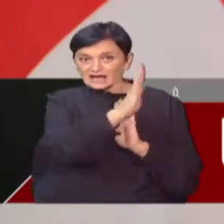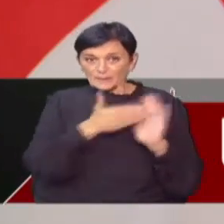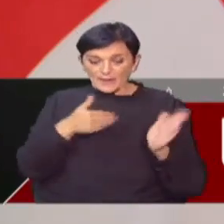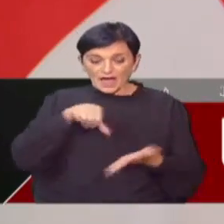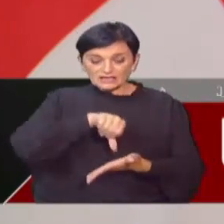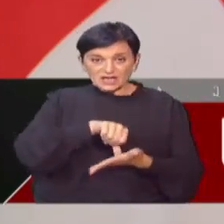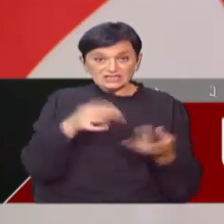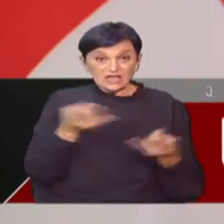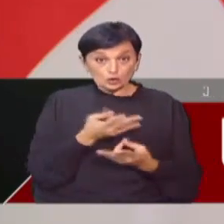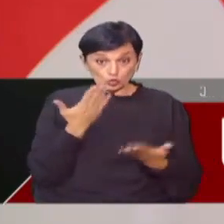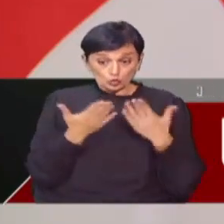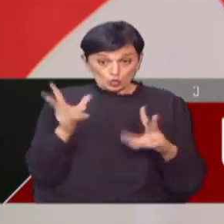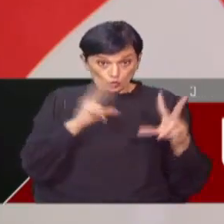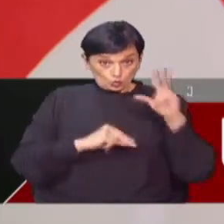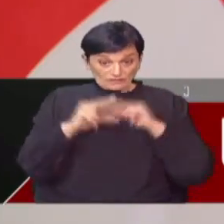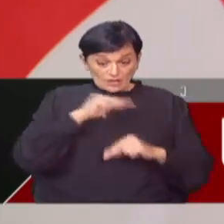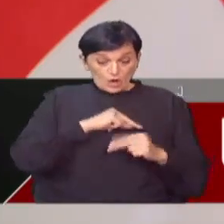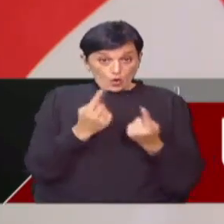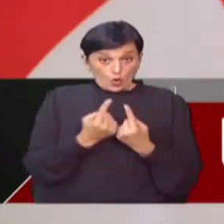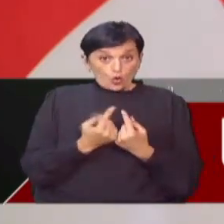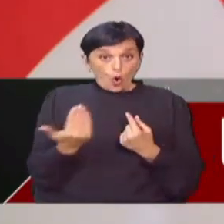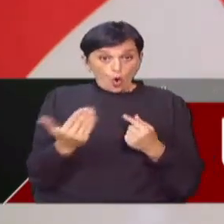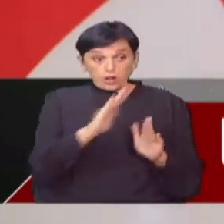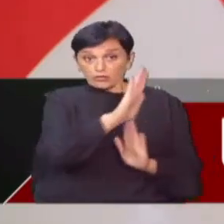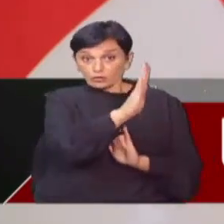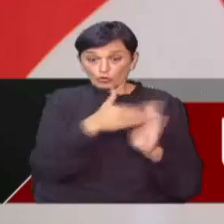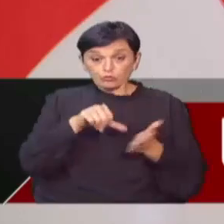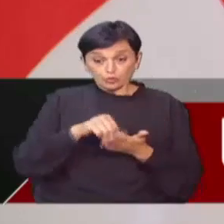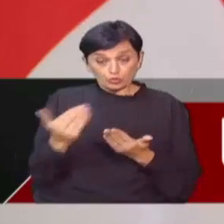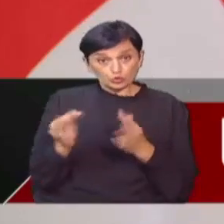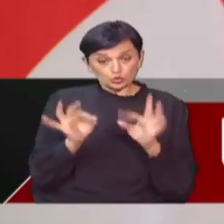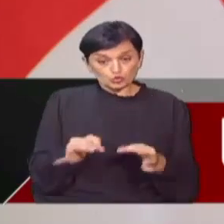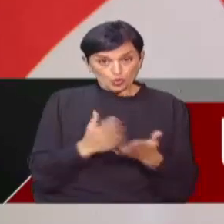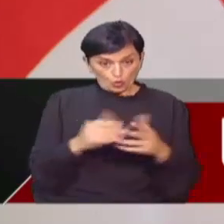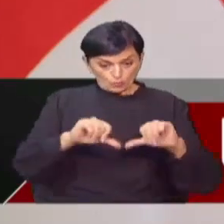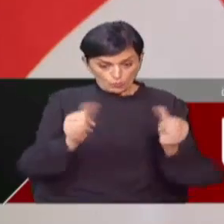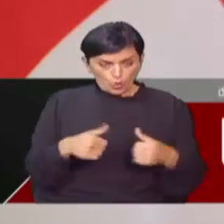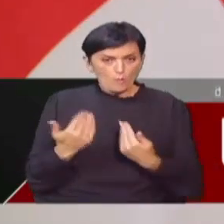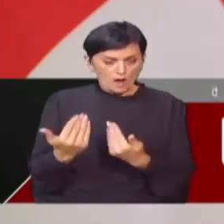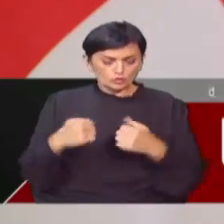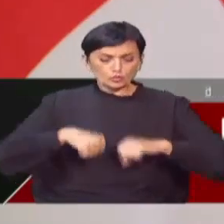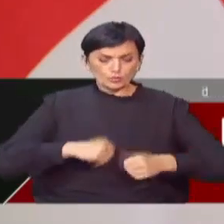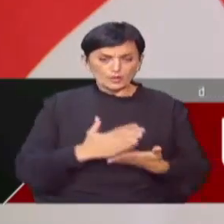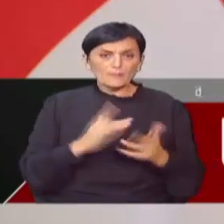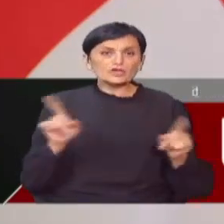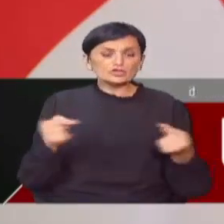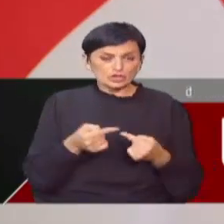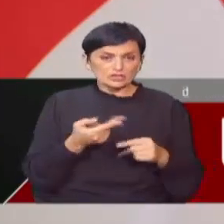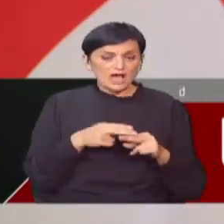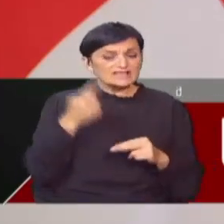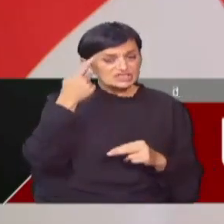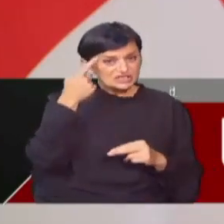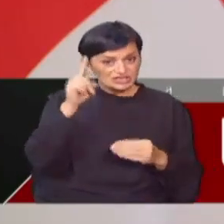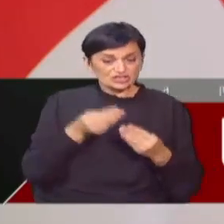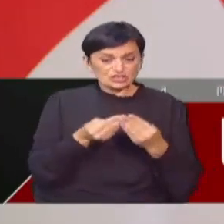მაგრამ რა გითვლიან ასე კოლეგები, რომ ინტერპელაცია მათთვის რელევანტური ფორმა, ეს მათი უფლებაა, შესაბამისად ეს ინიციატივა